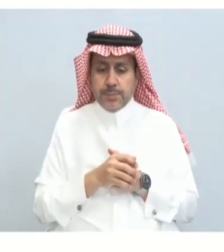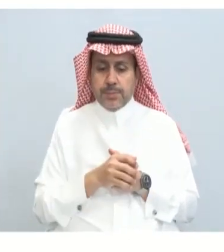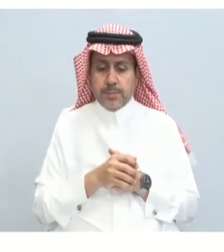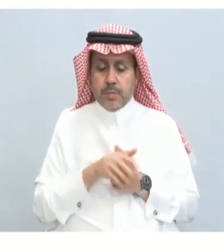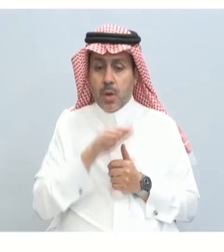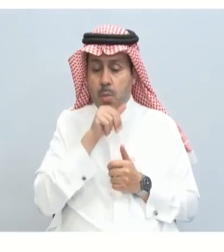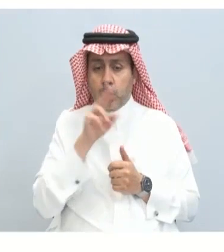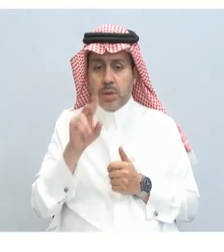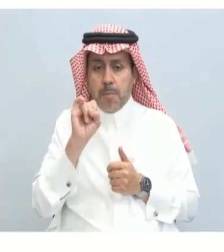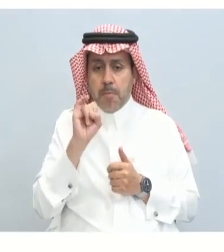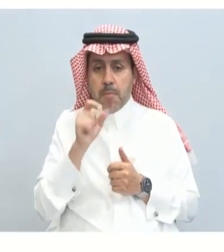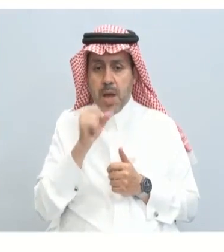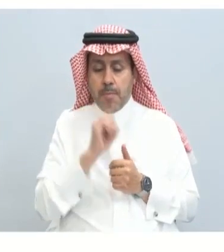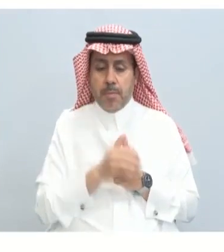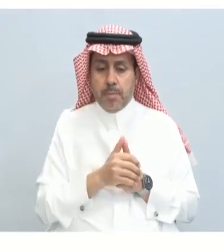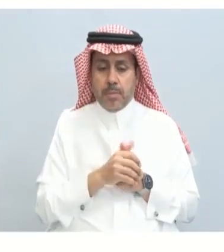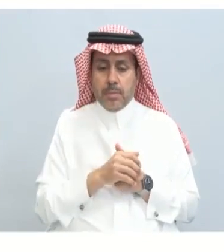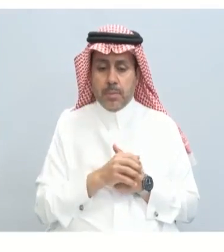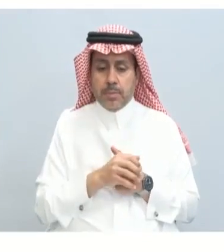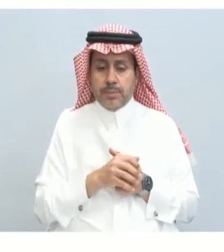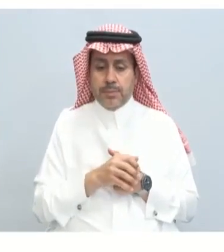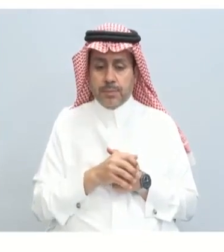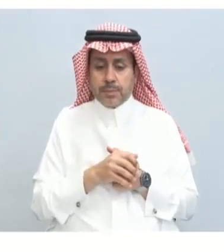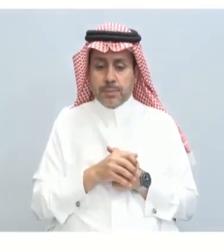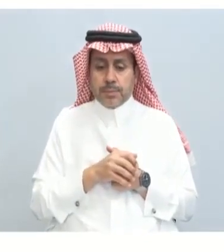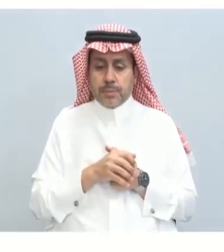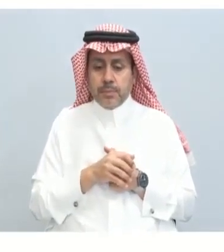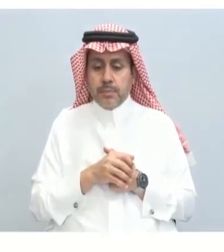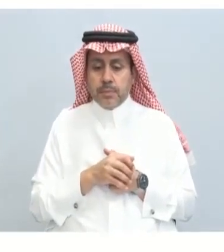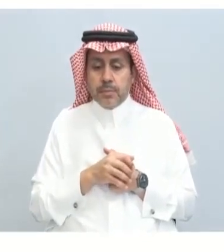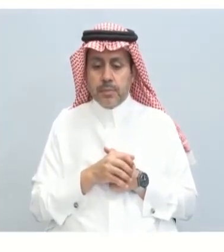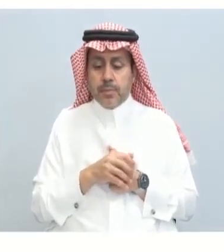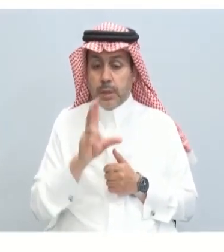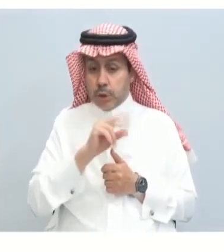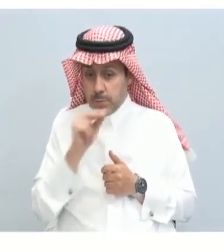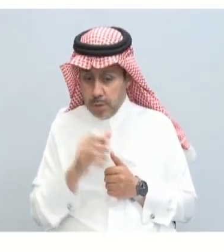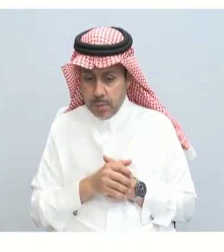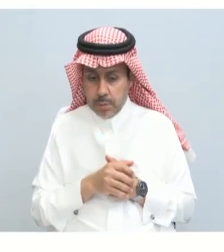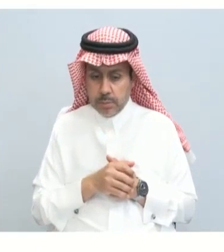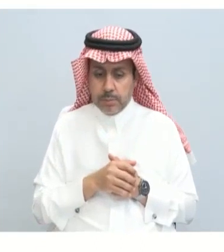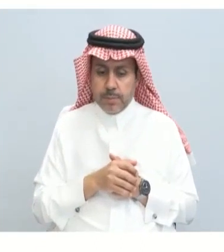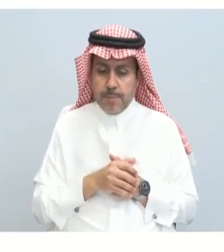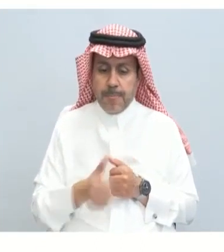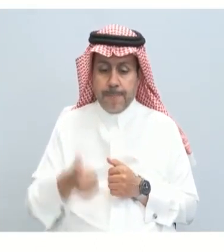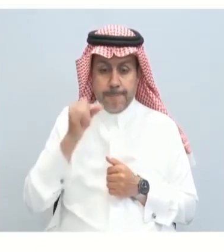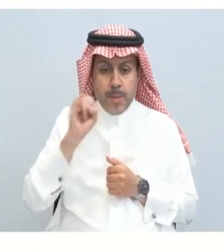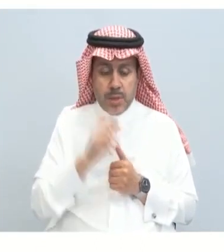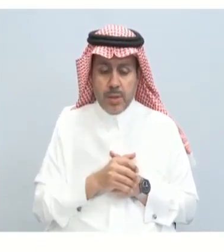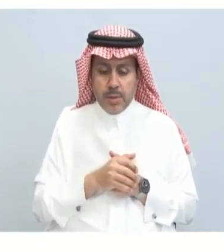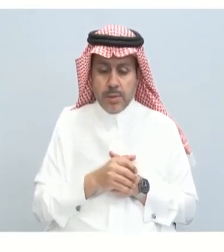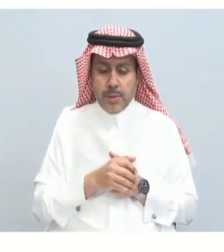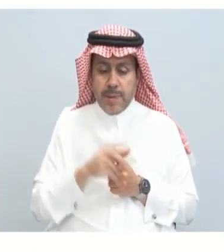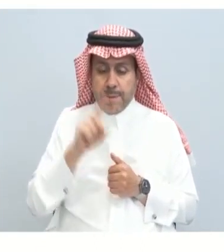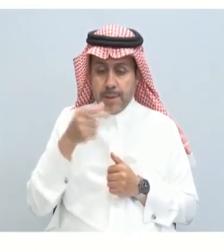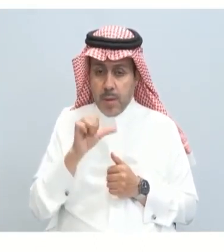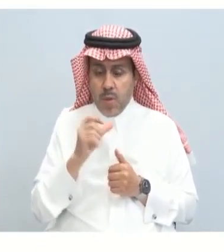ابو تمام من كان مر عامر على روض الاماني مرعى روض الاماني وهنا تشبه الامنيه بروضه يسقيها من العزم من